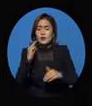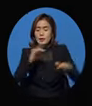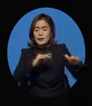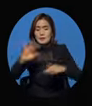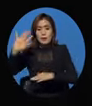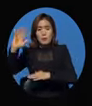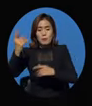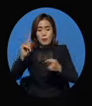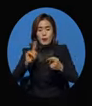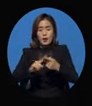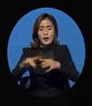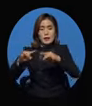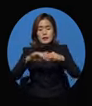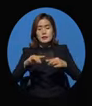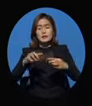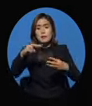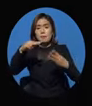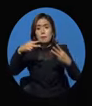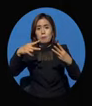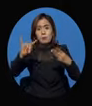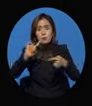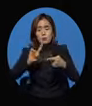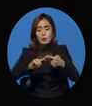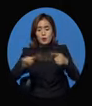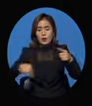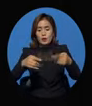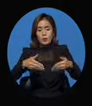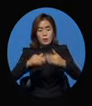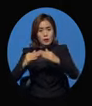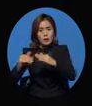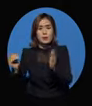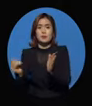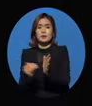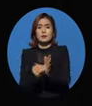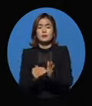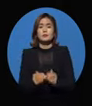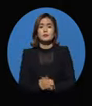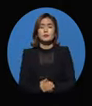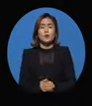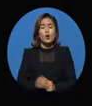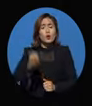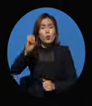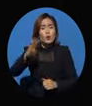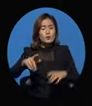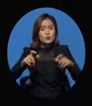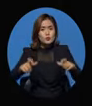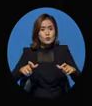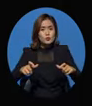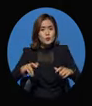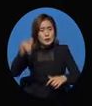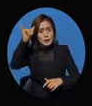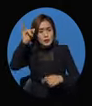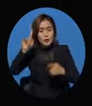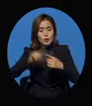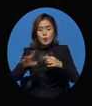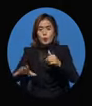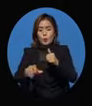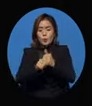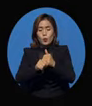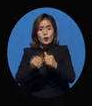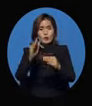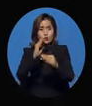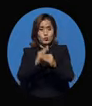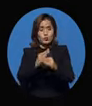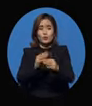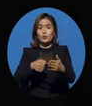에너지 300 알리기 300 단지 구성 을 붙여 하시겠습니다 강주는 인공지능은 복합단지로 지적을